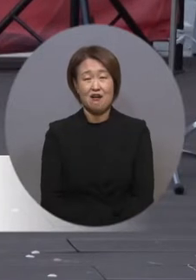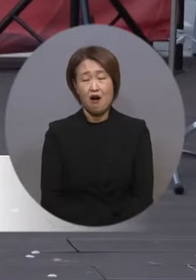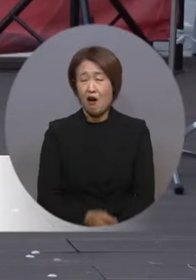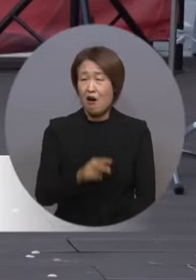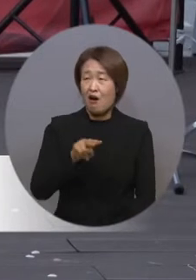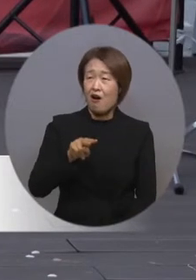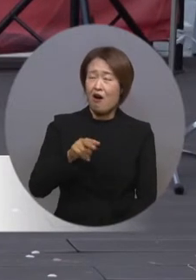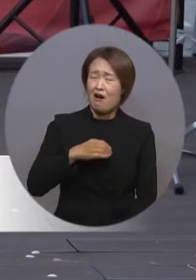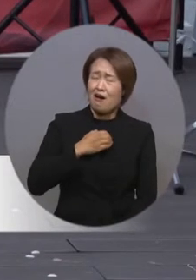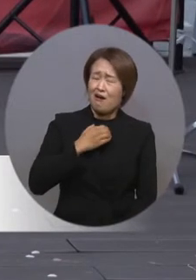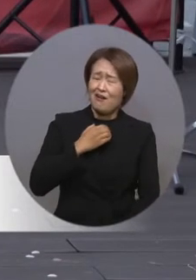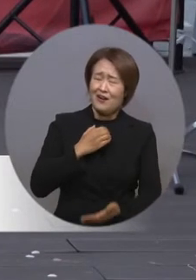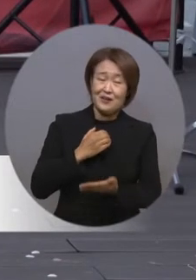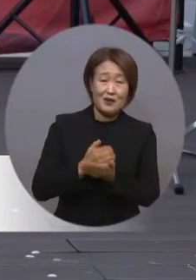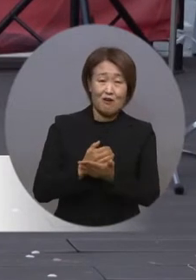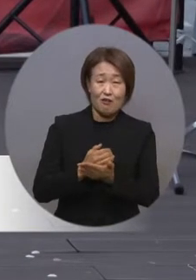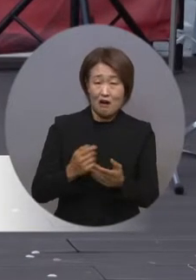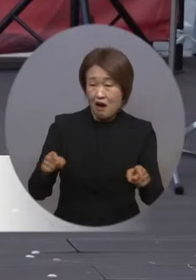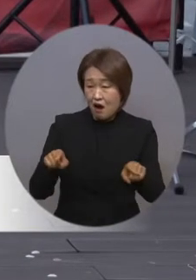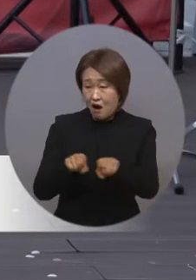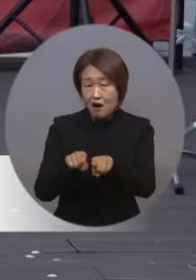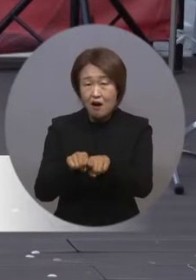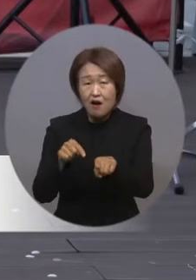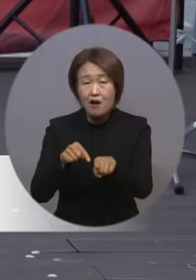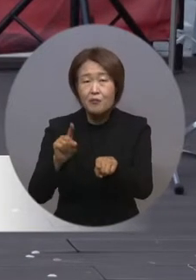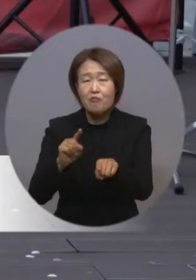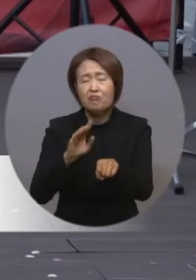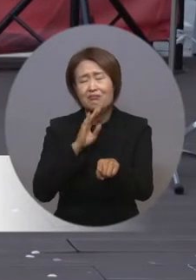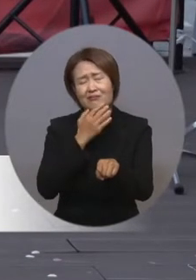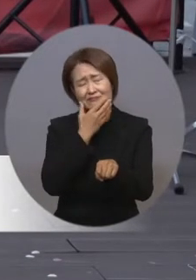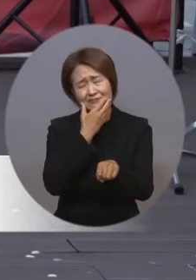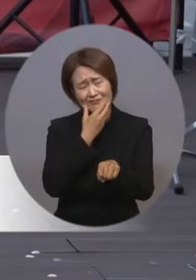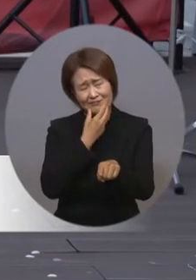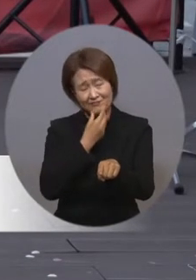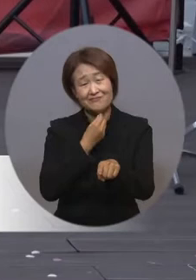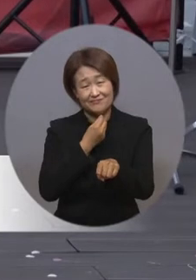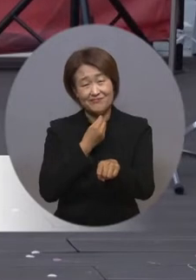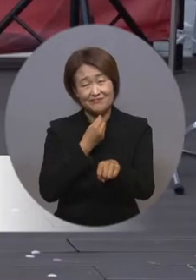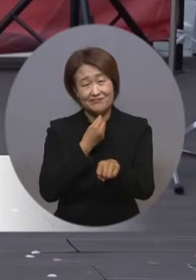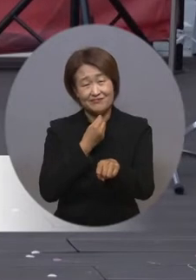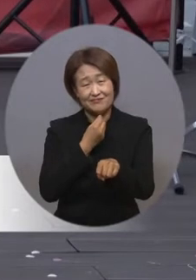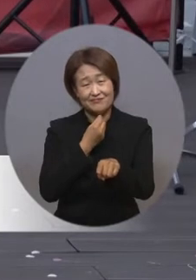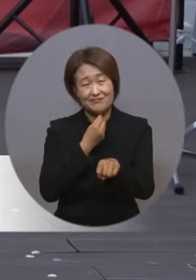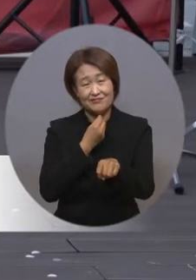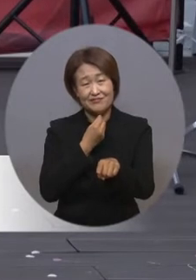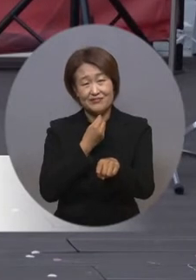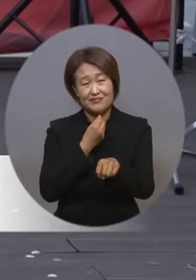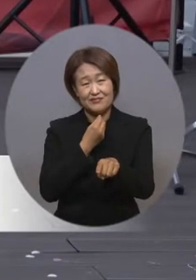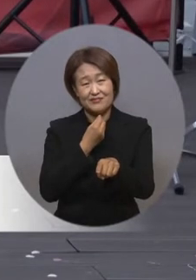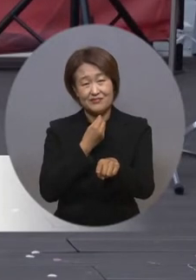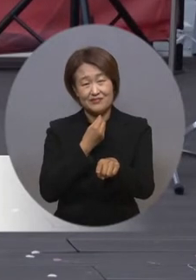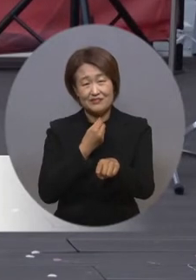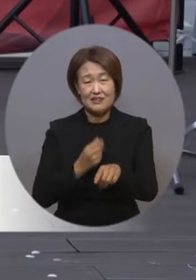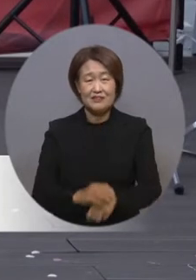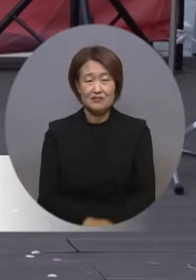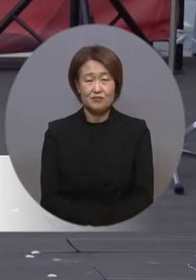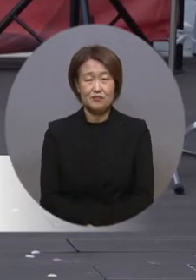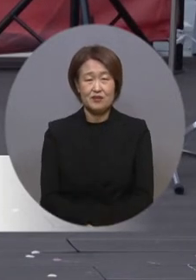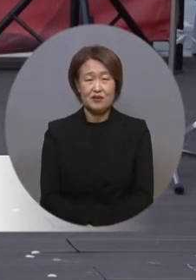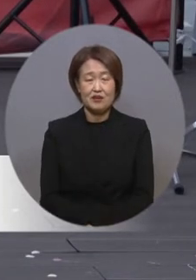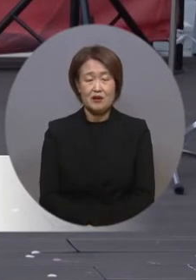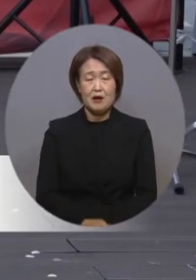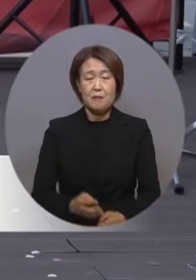감동이었고 함께한다는 것은 정말 행복한 일이고 이런 경제인들이